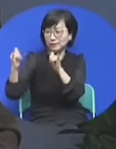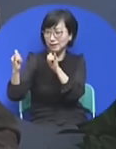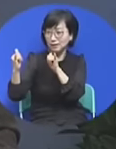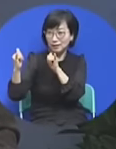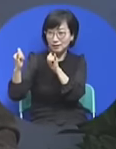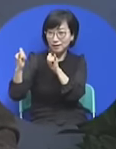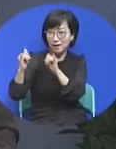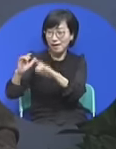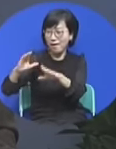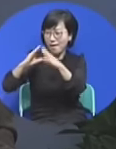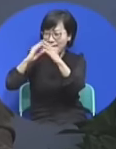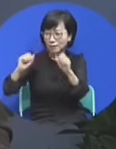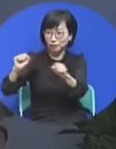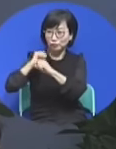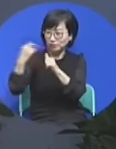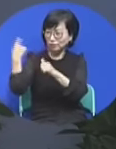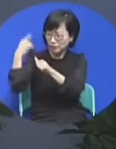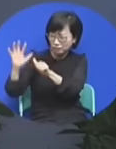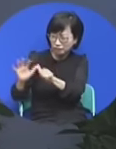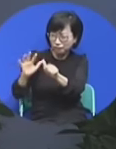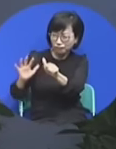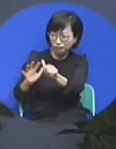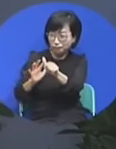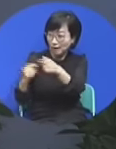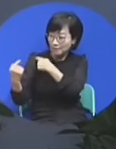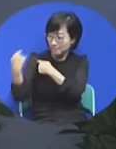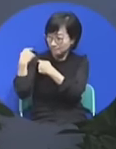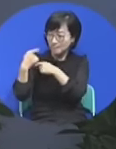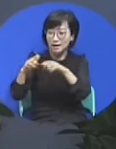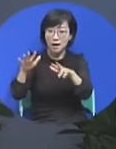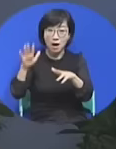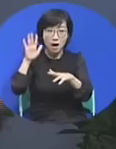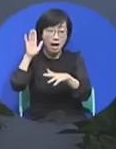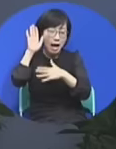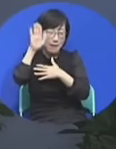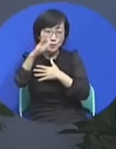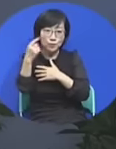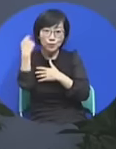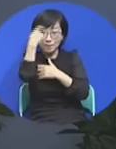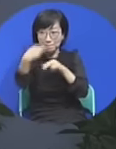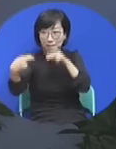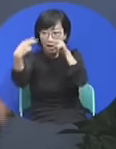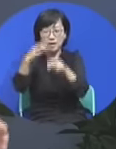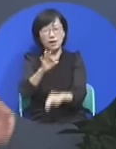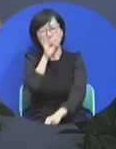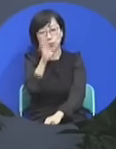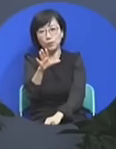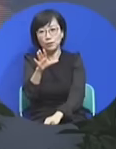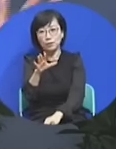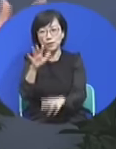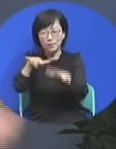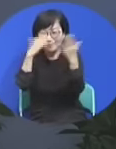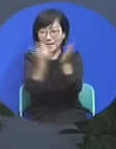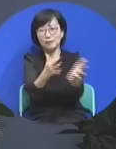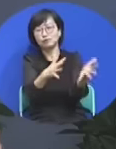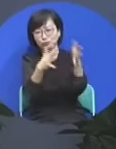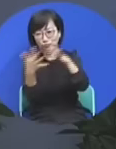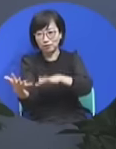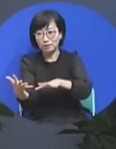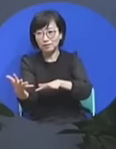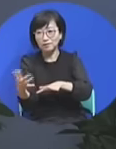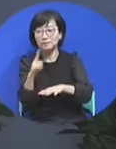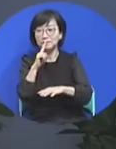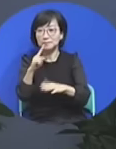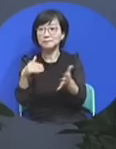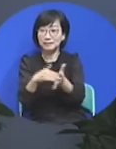못하게 될 것이다. Because the Egyptians you see today, you will never see again. 그리고 홍해를 가르쳤는데 하나님 홍해를 가르쳤다고